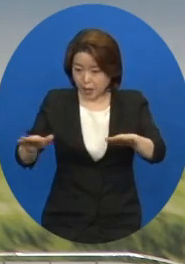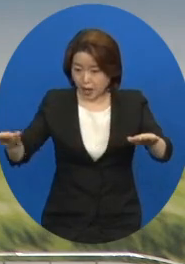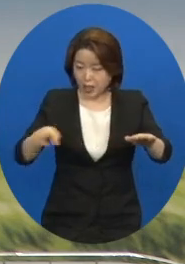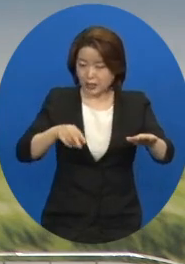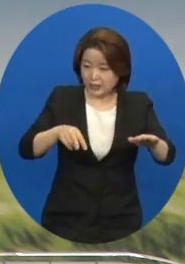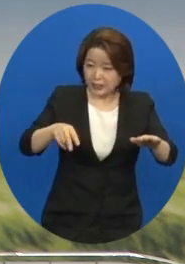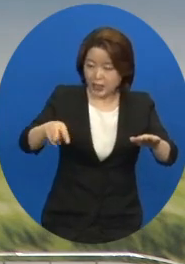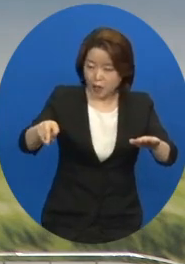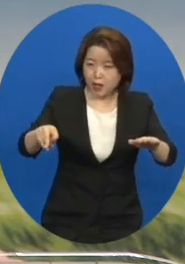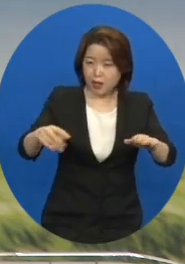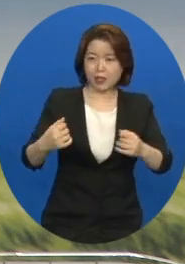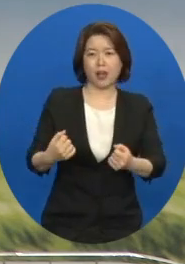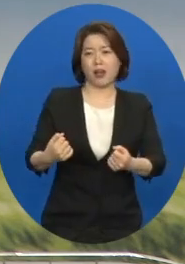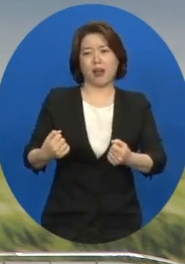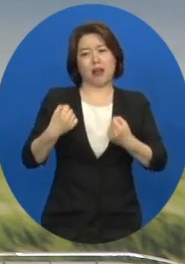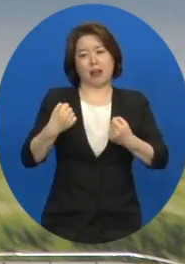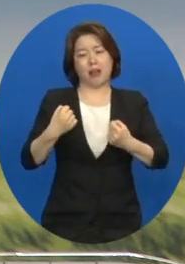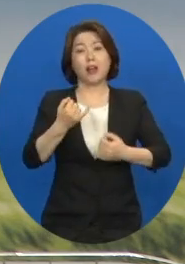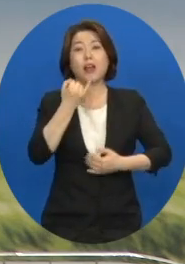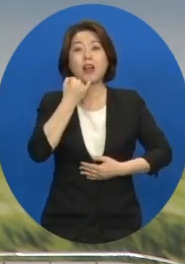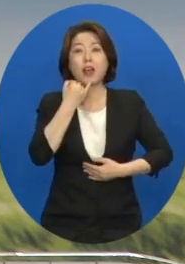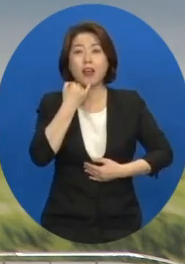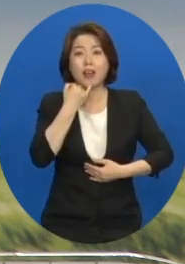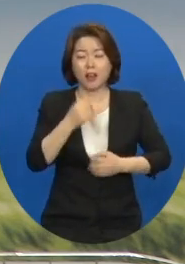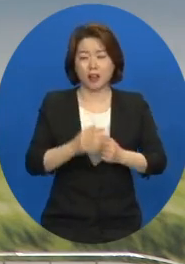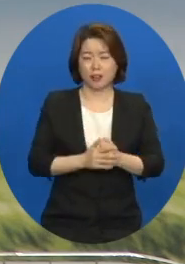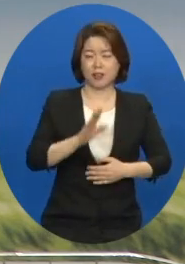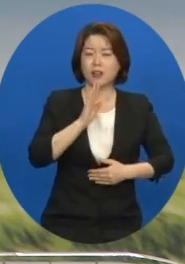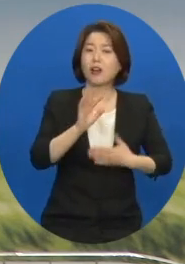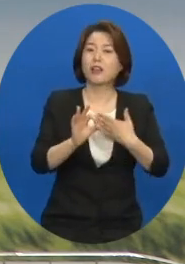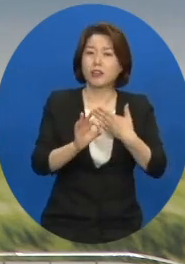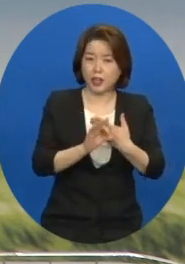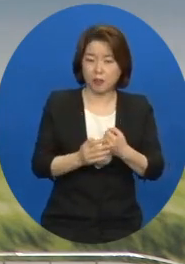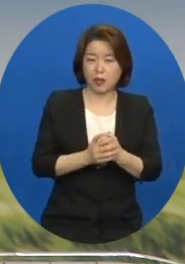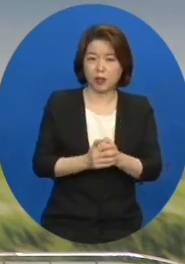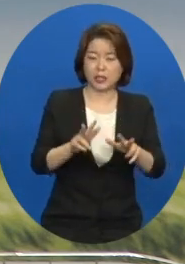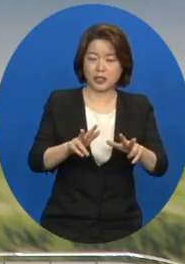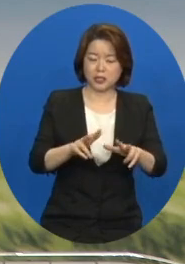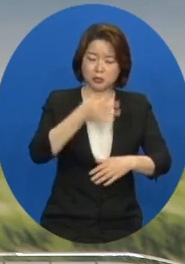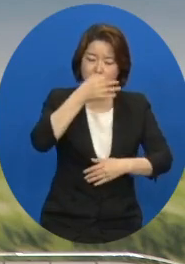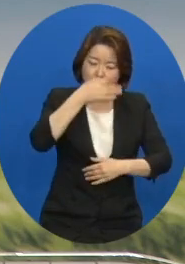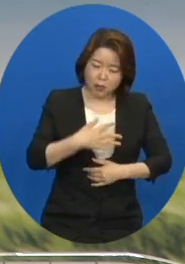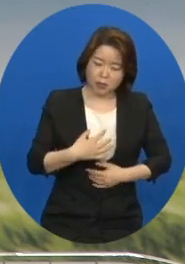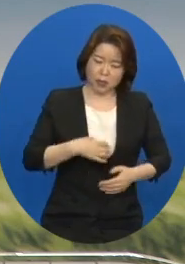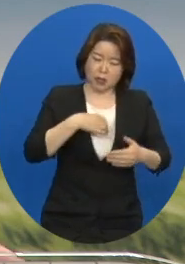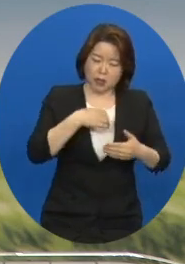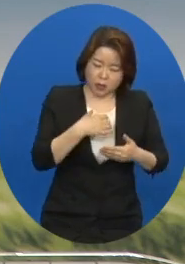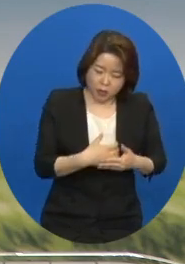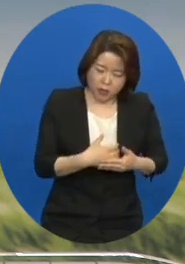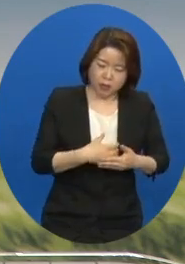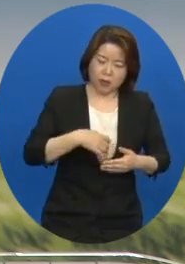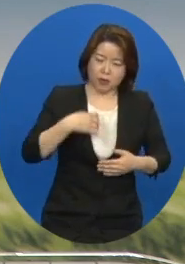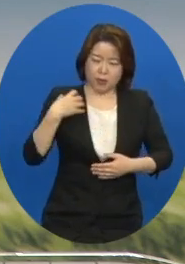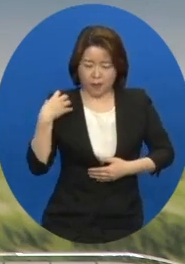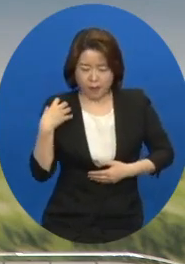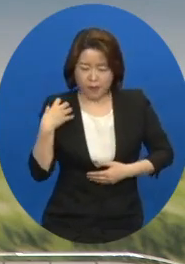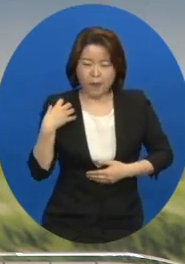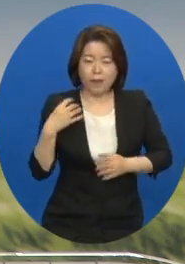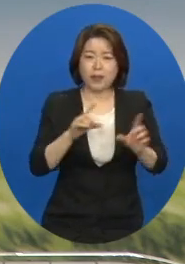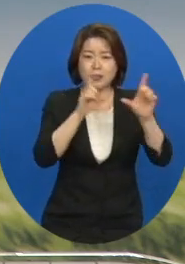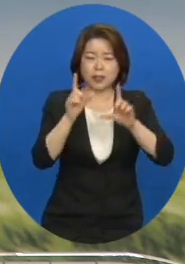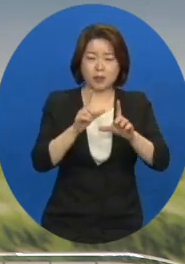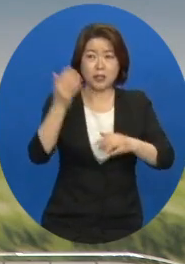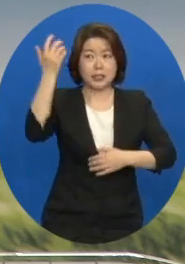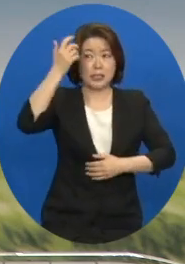들어서면 전혀 힘이 들지 않습니다. 그렇다면 힘들고 벅찬 삶은 영적으로 올라가는